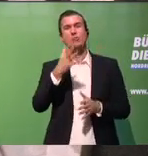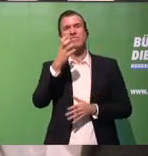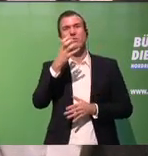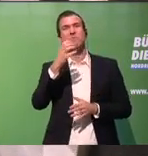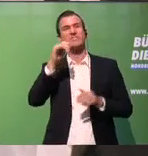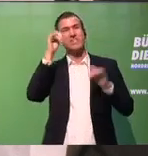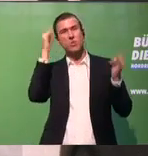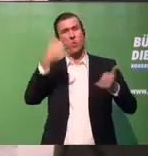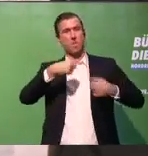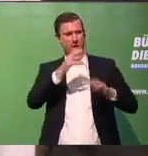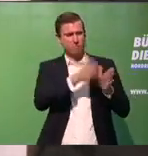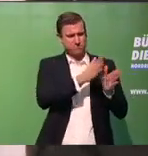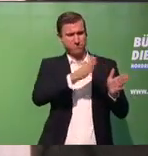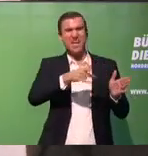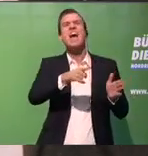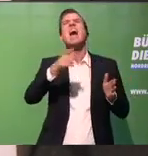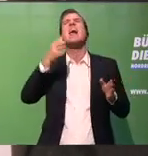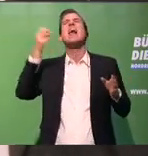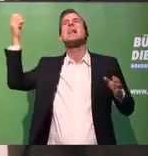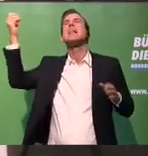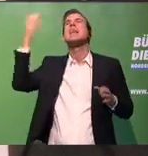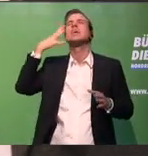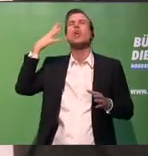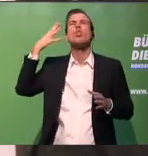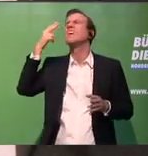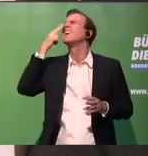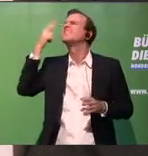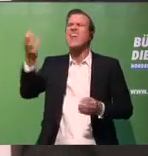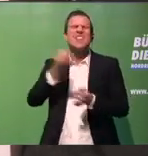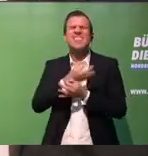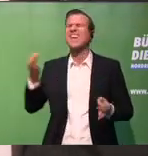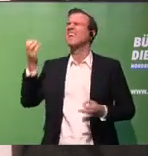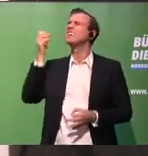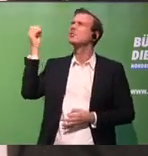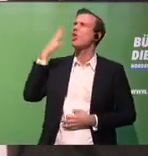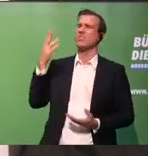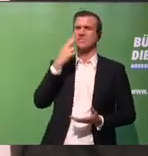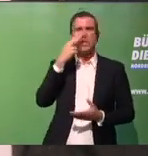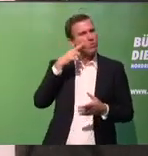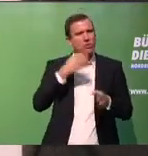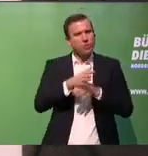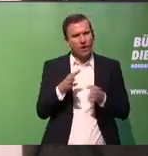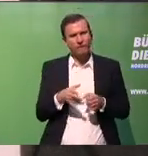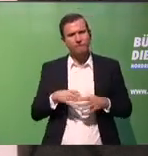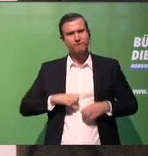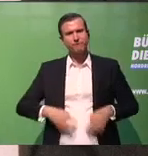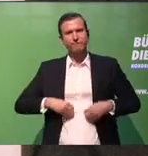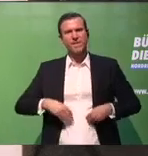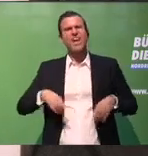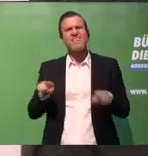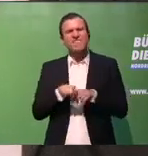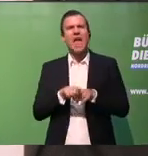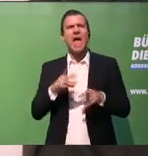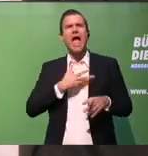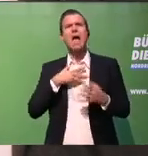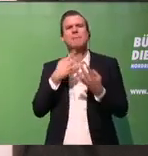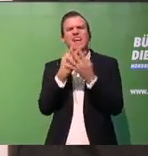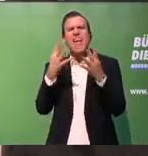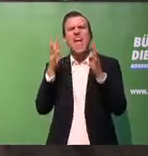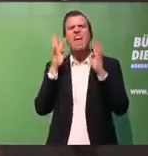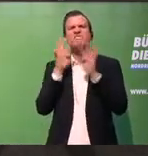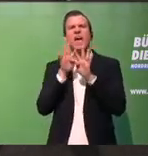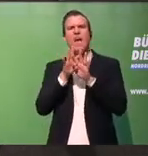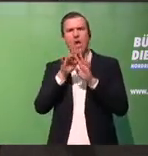gebaut werden, die in ihrem Leben nie das Tageslicht sehen werden. Das ist eine Entwicklung wie bei den armen Käfighühnern. Das sind